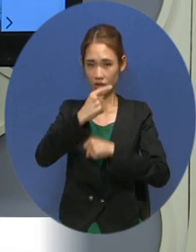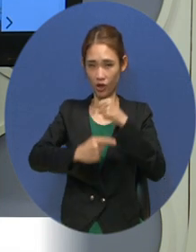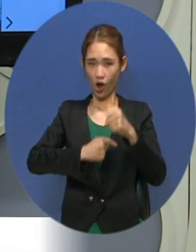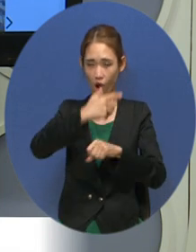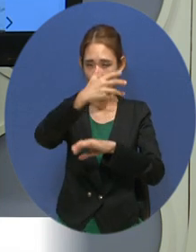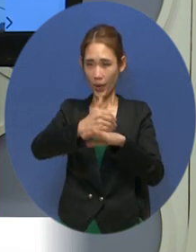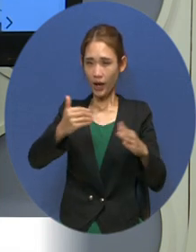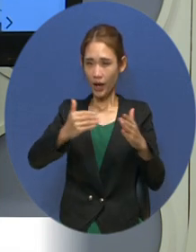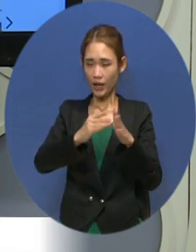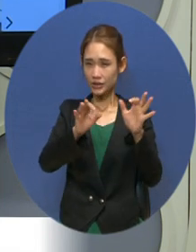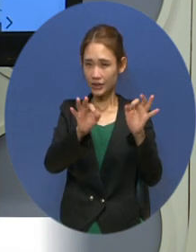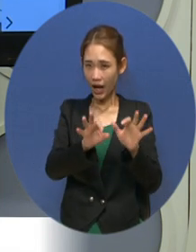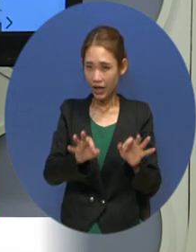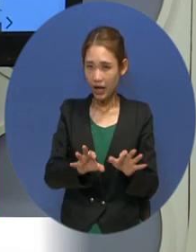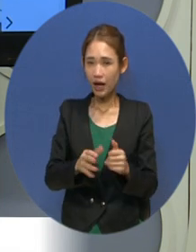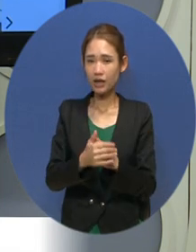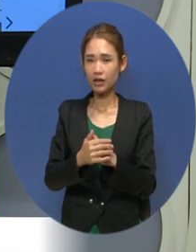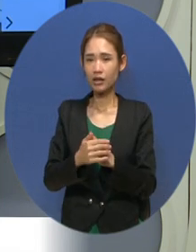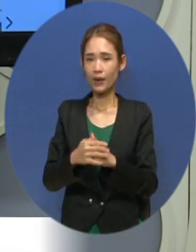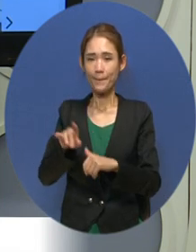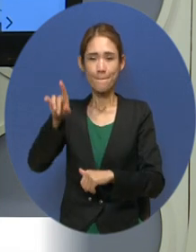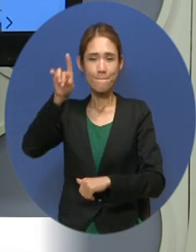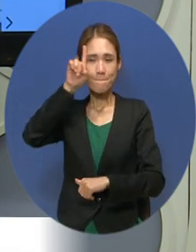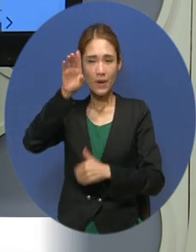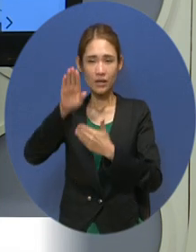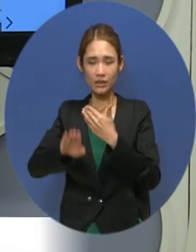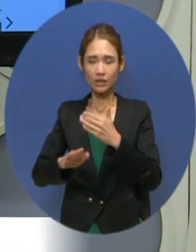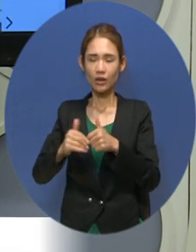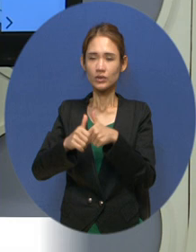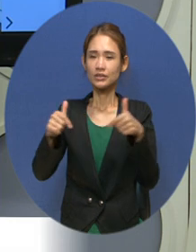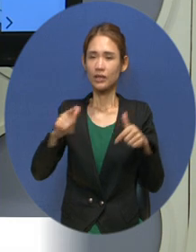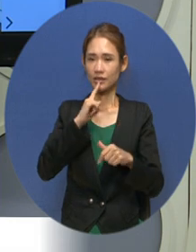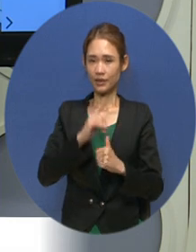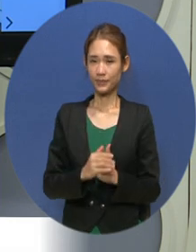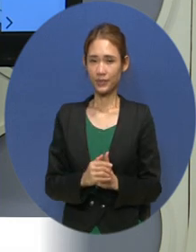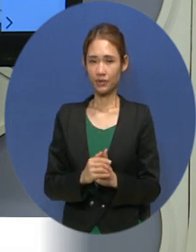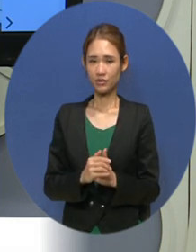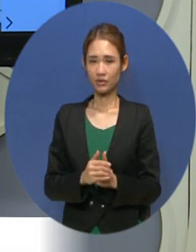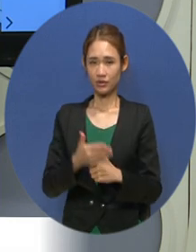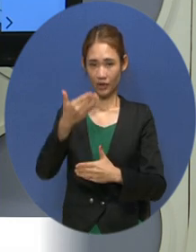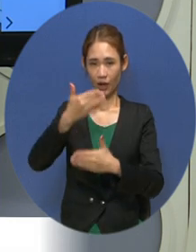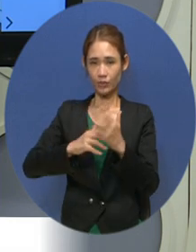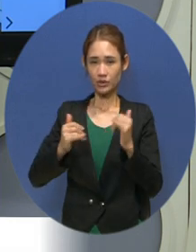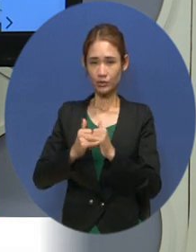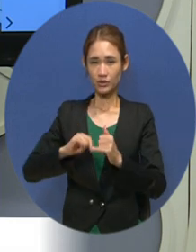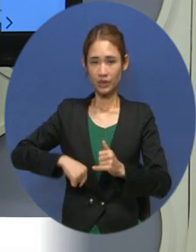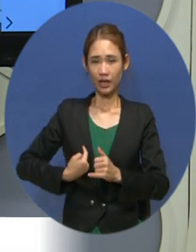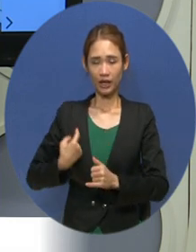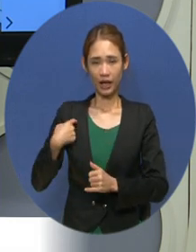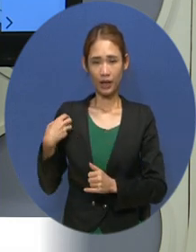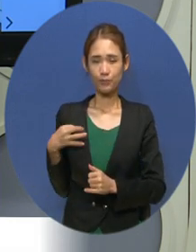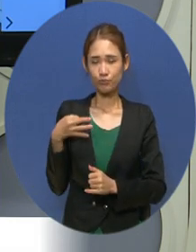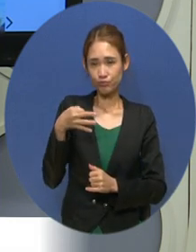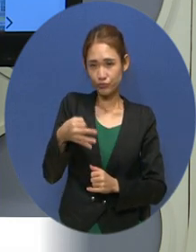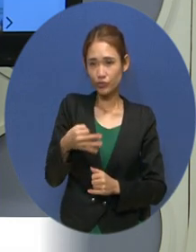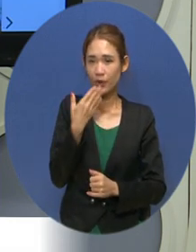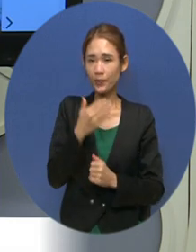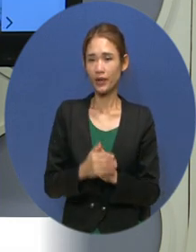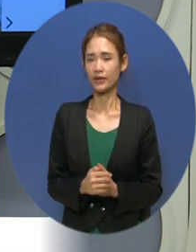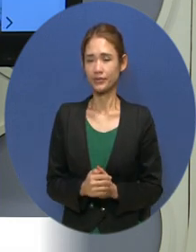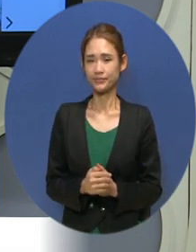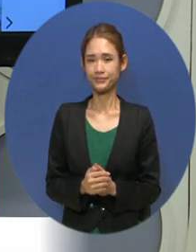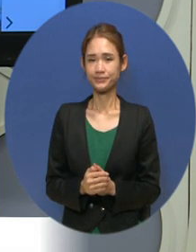1시적으로 중이 소득 100% 에 이어 로 확대 하는데요 나머지 시민도 자부담 으 로 이용 가능합니다